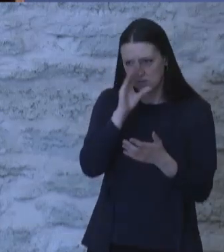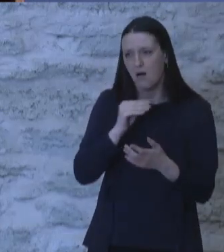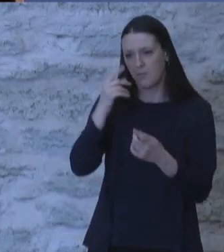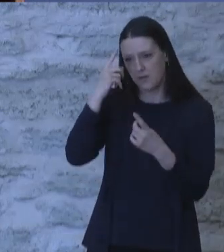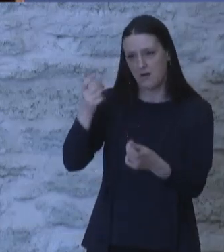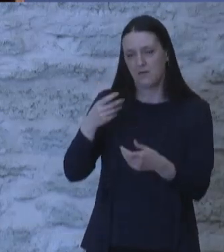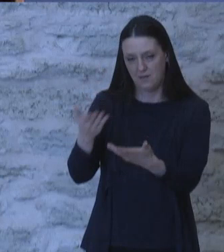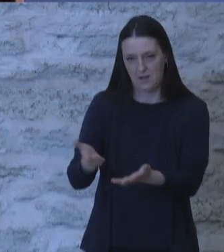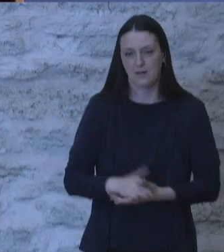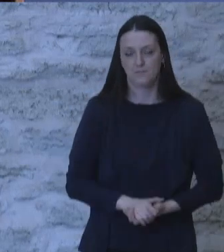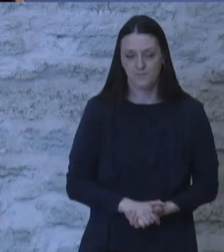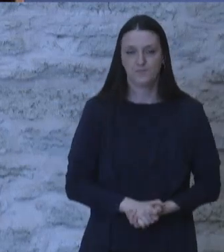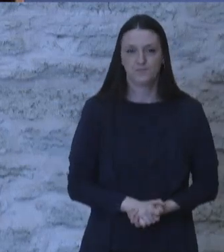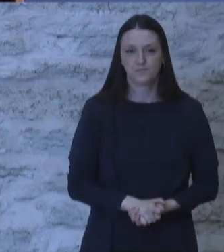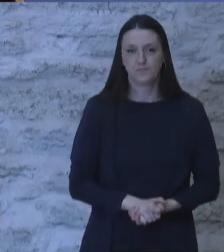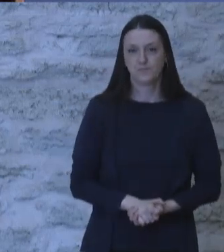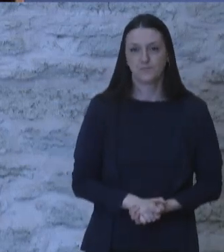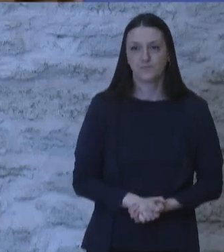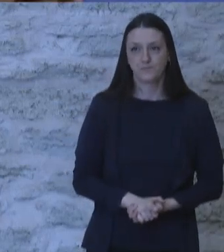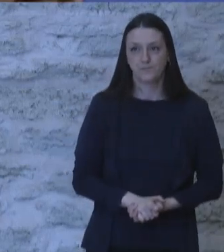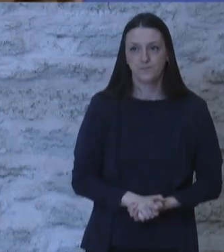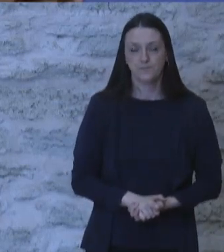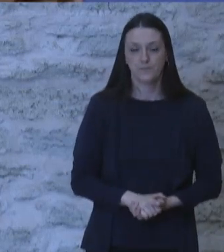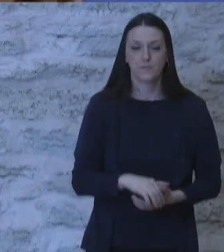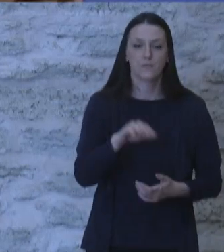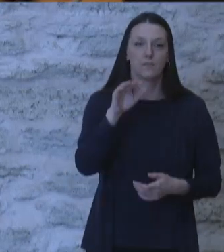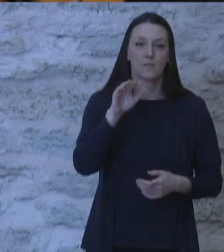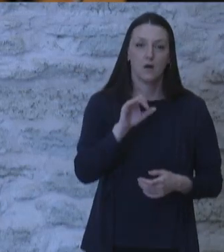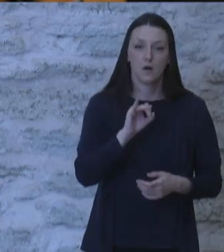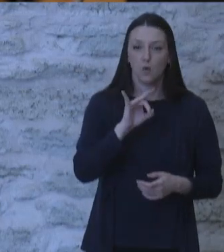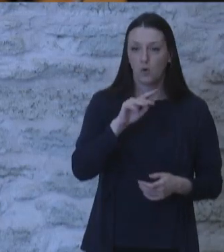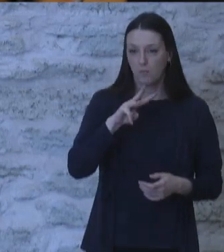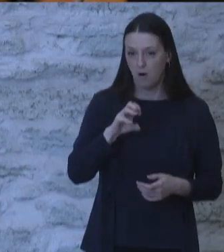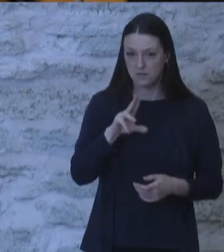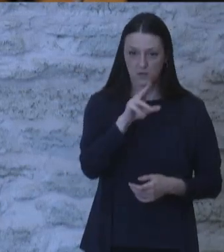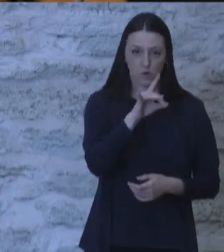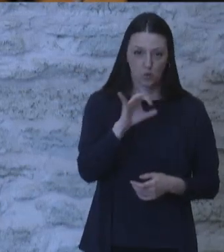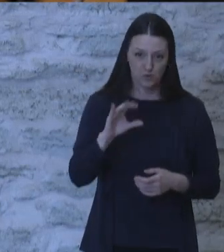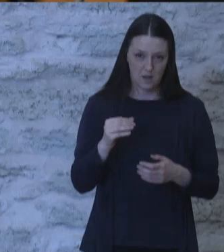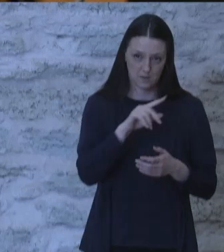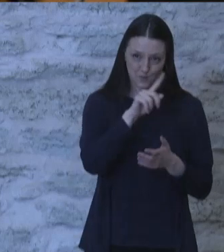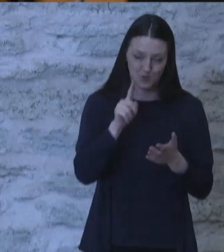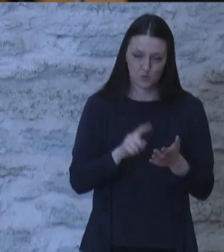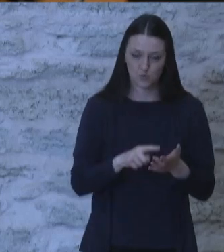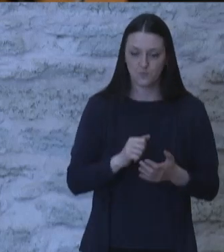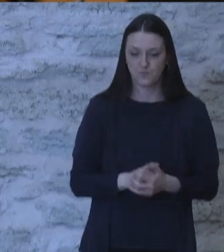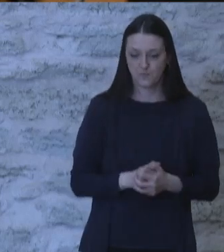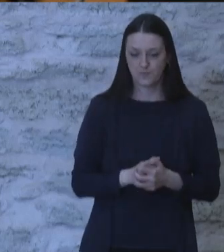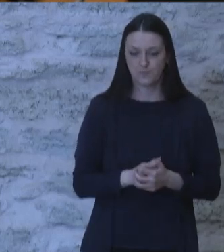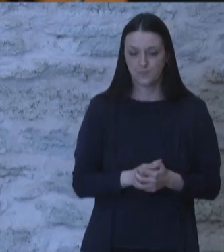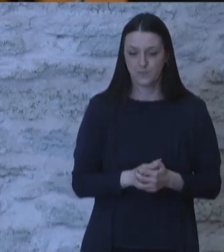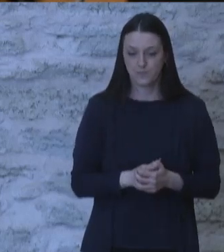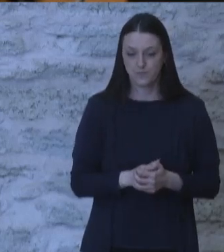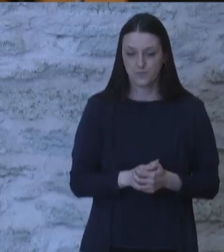Aitäh teile. Urmas Kruuse, palun. Austud, istun kõhata, Austud peaminister, et